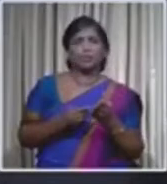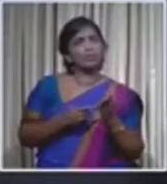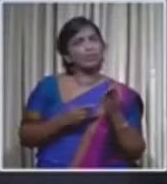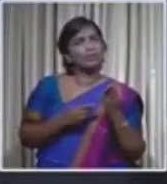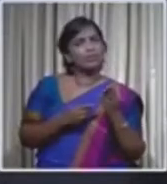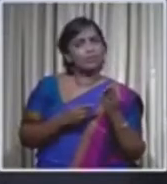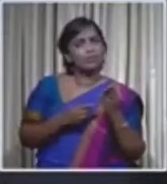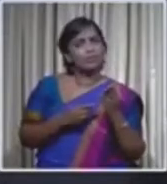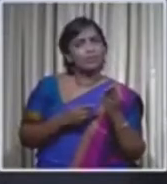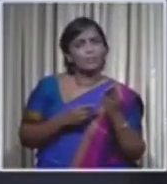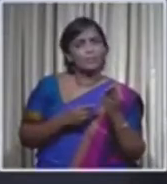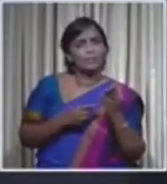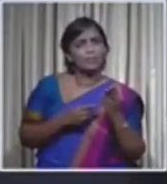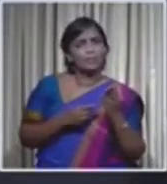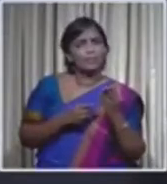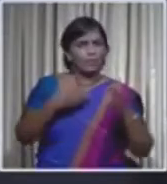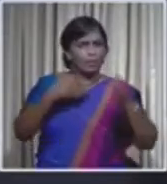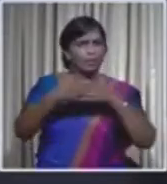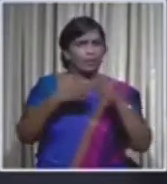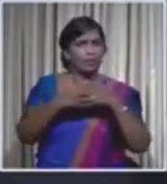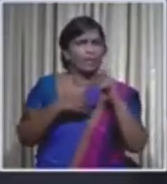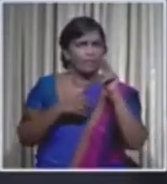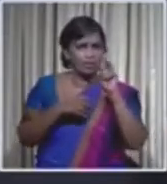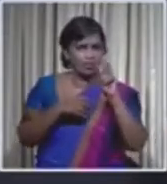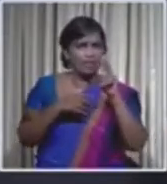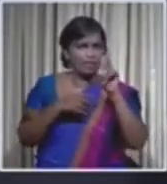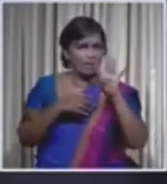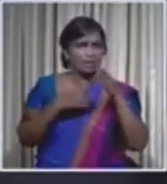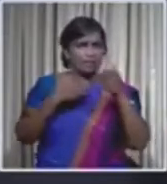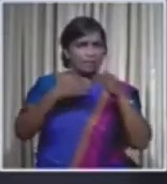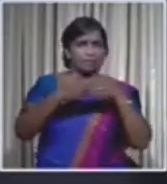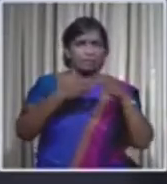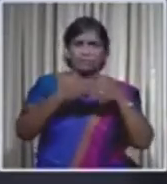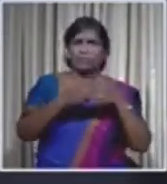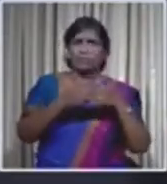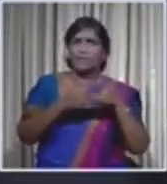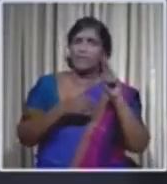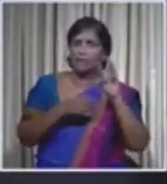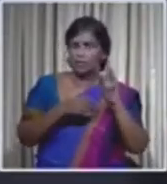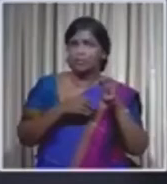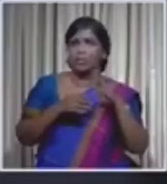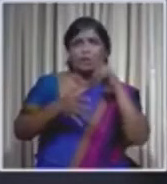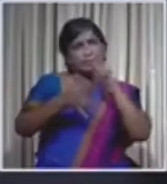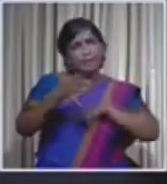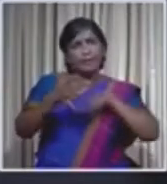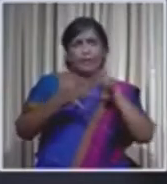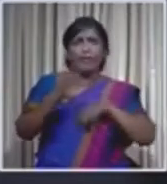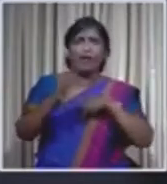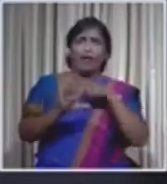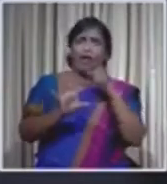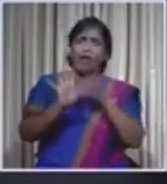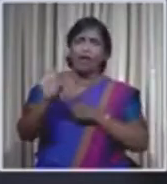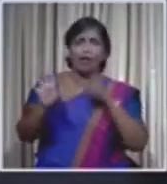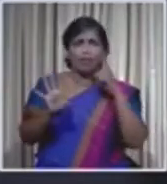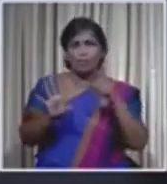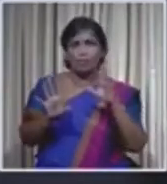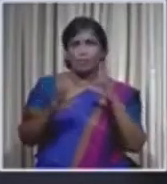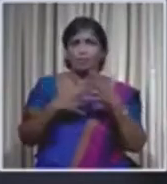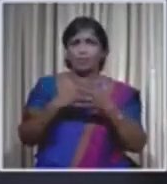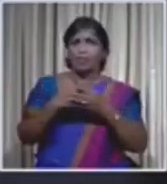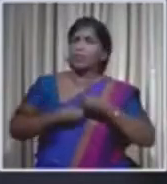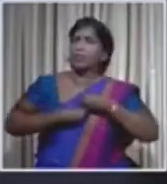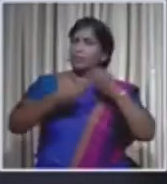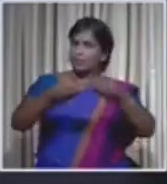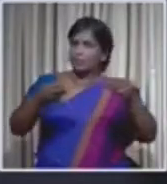මේ වොලියුම් මං හිතන්නේ 23ක්ද 24ක්ද තියෙනවා ඕක 23ක් ඕක කියවන්නේ ඇයි අවුරුද්දක්වත් ඒත් මේක පිටකරයන්